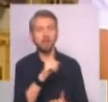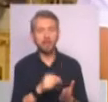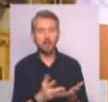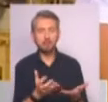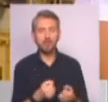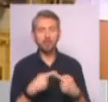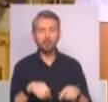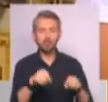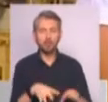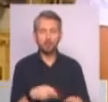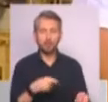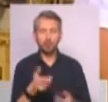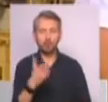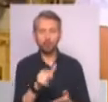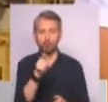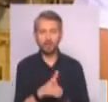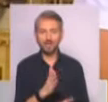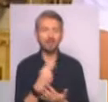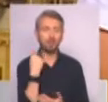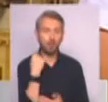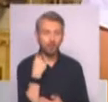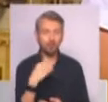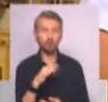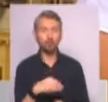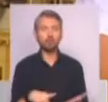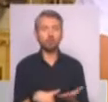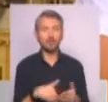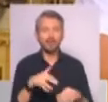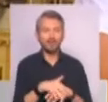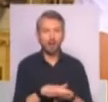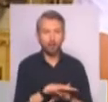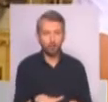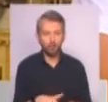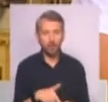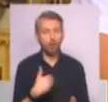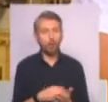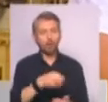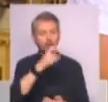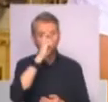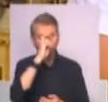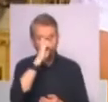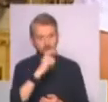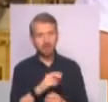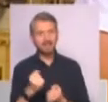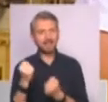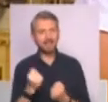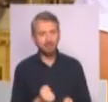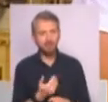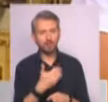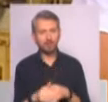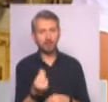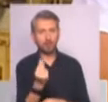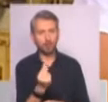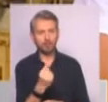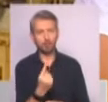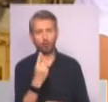іншу постанову уряду, що якщо у людини є заборгованість, то субсидія не нараховується. І ось держава, тобто затримавши виділення коштів